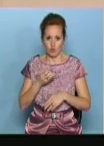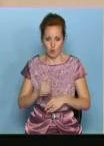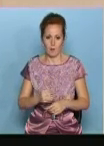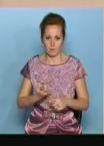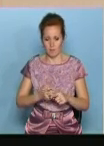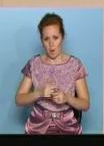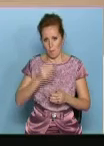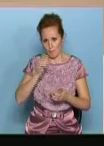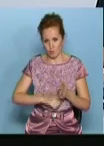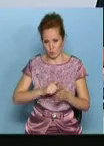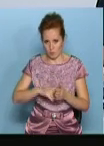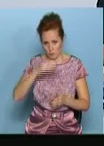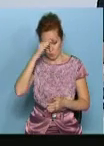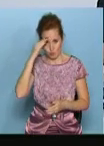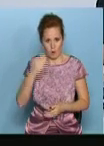жарой.